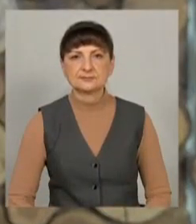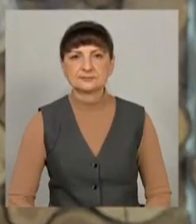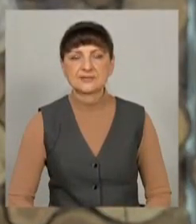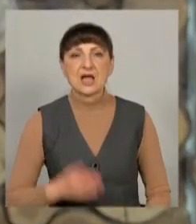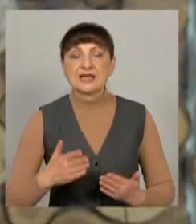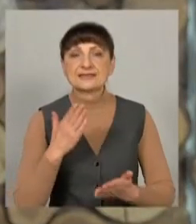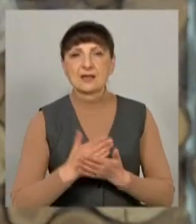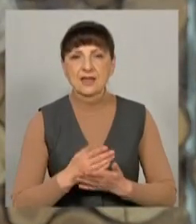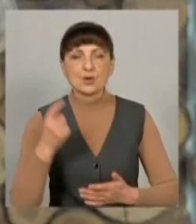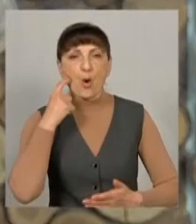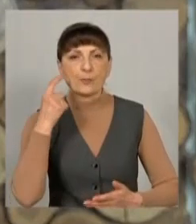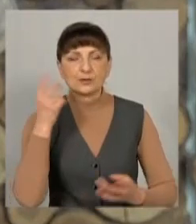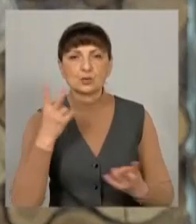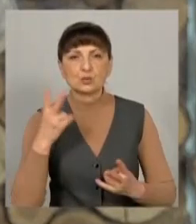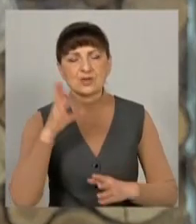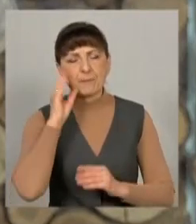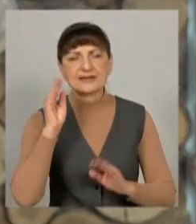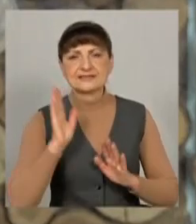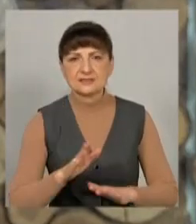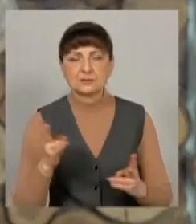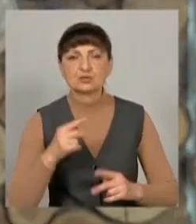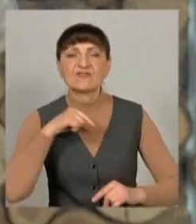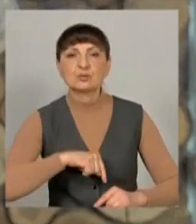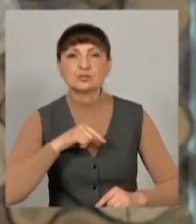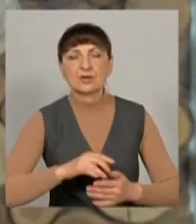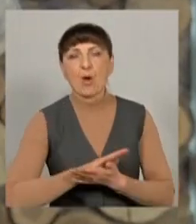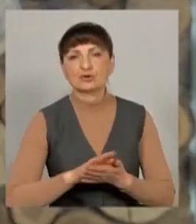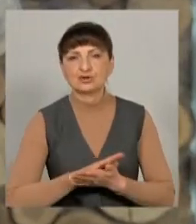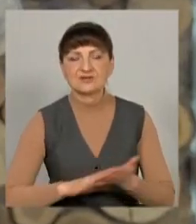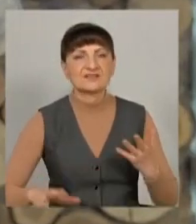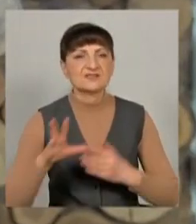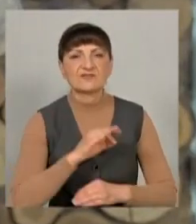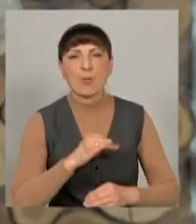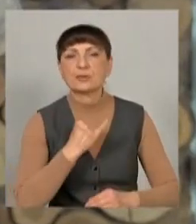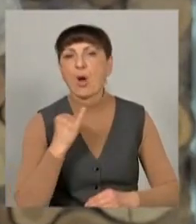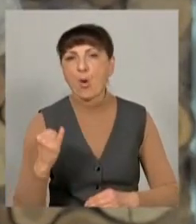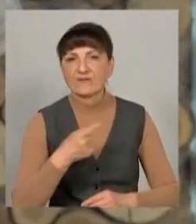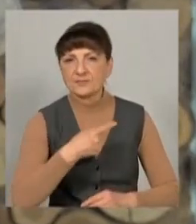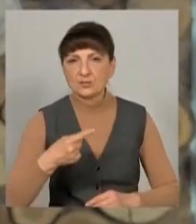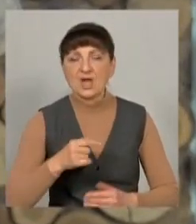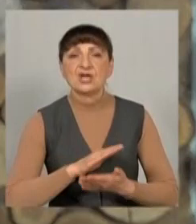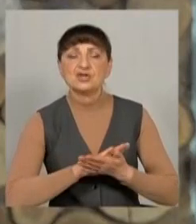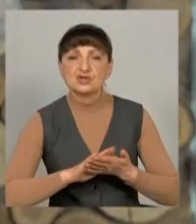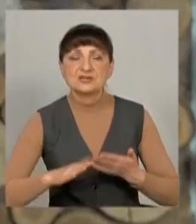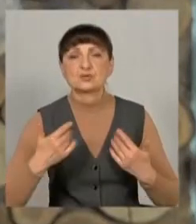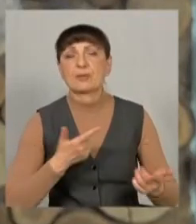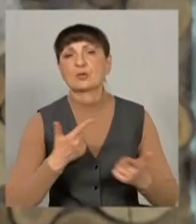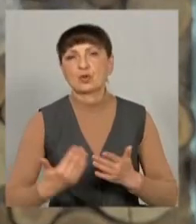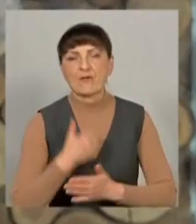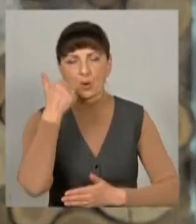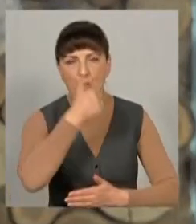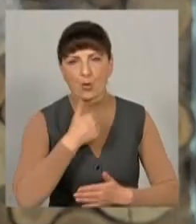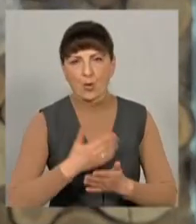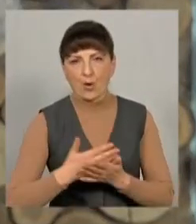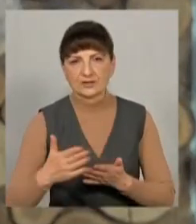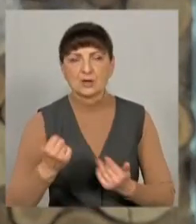Если есть обиды, нужно отпустить их. Нужно внутренне очиститься от всего негатива и с чистой душой подготовиться к Новому году.